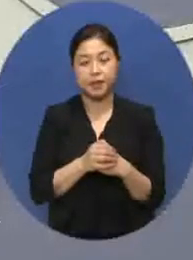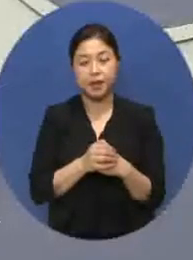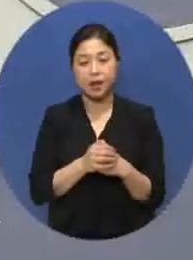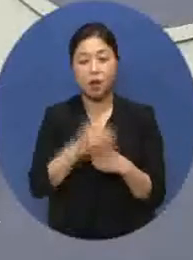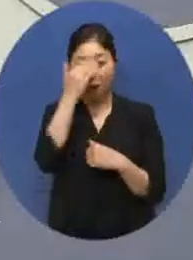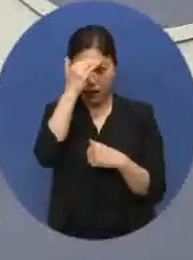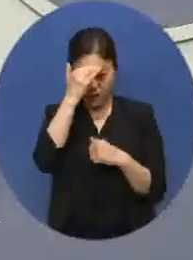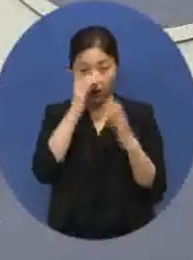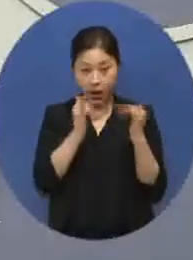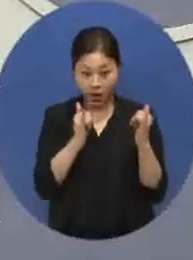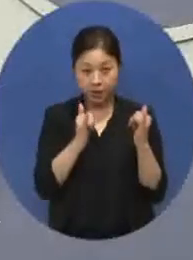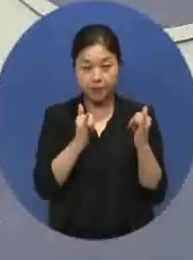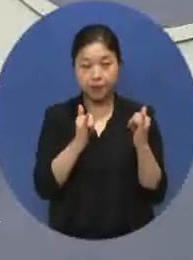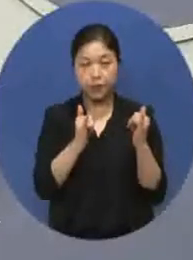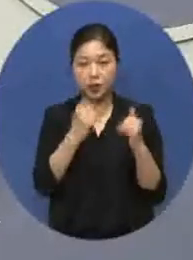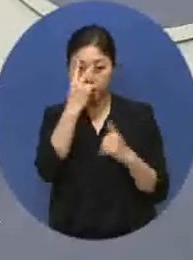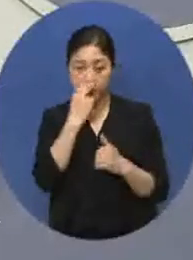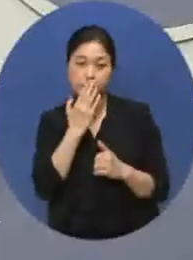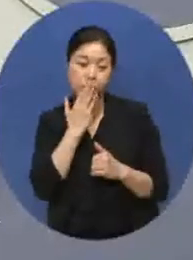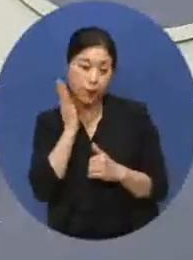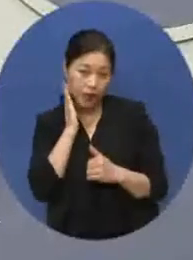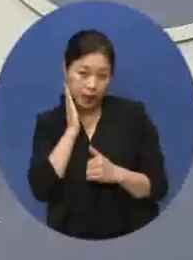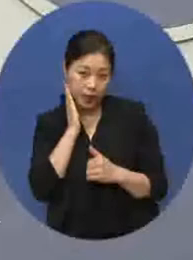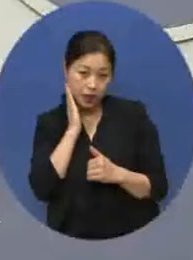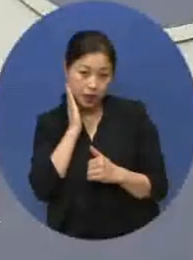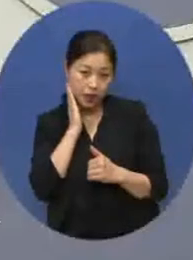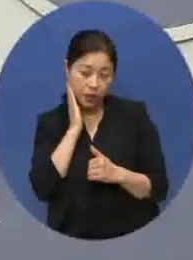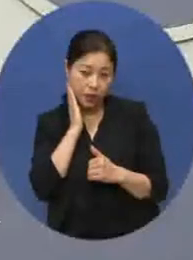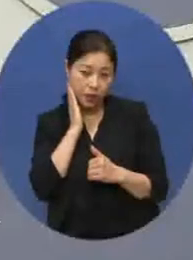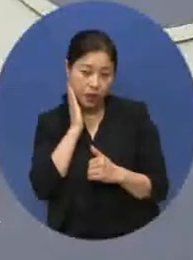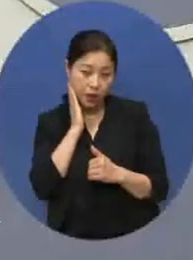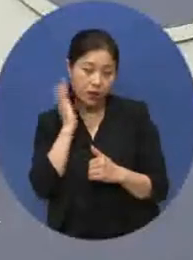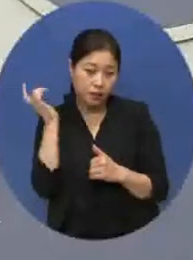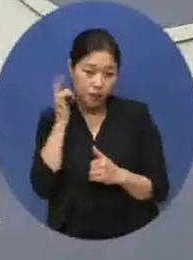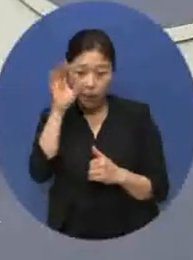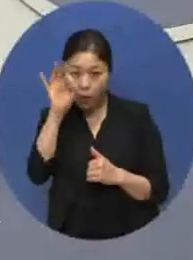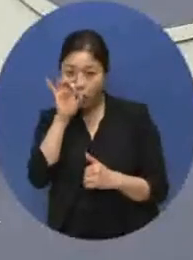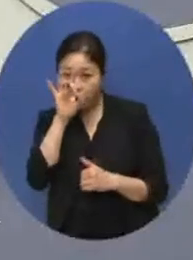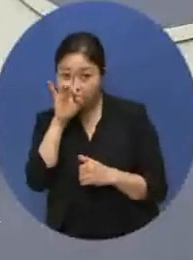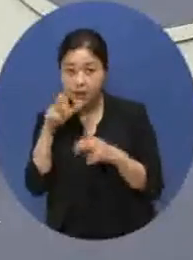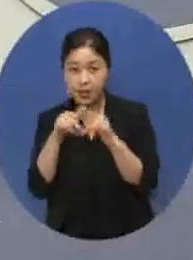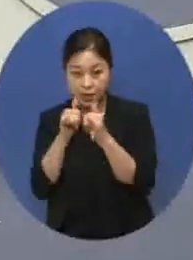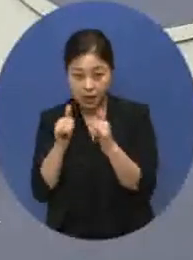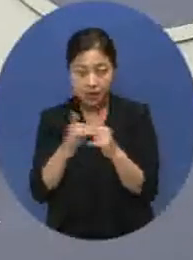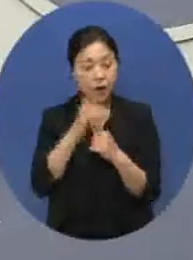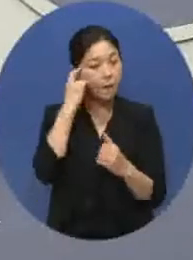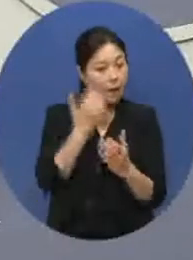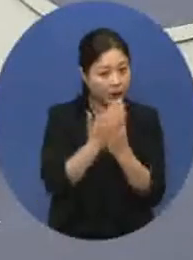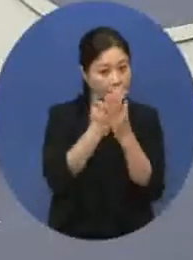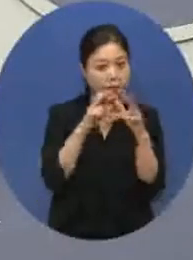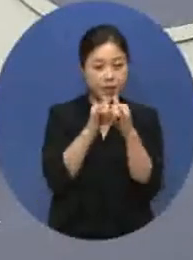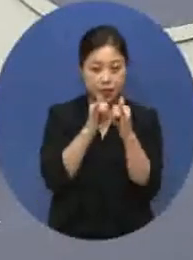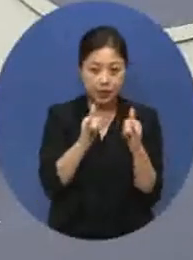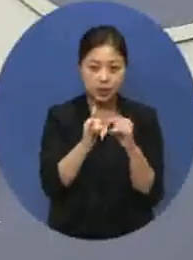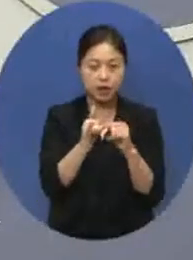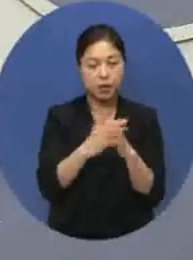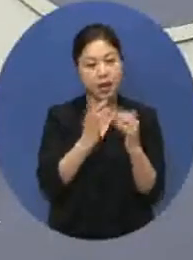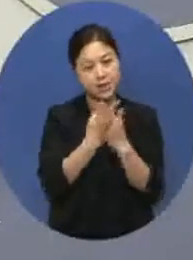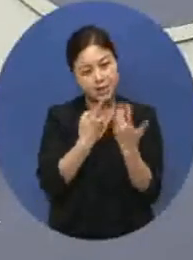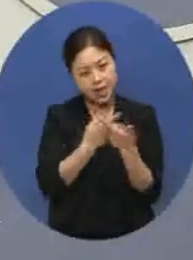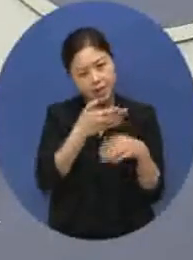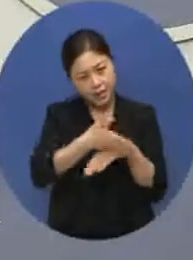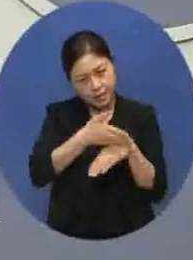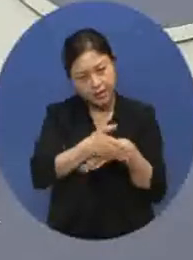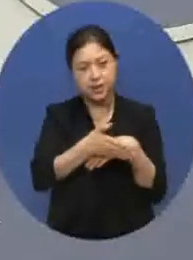관객이라도 시청각과 듣지 또 보지 못하는 장애인들 또 발달 장애인처럼 이해가 좀 빠르지